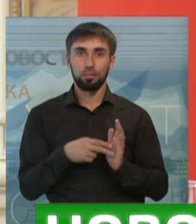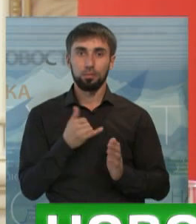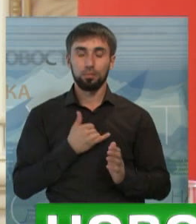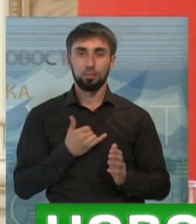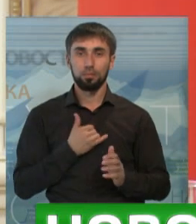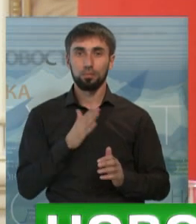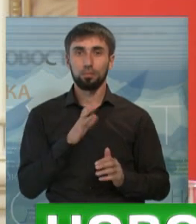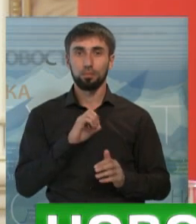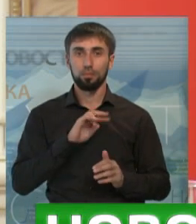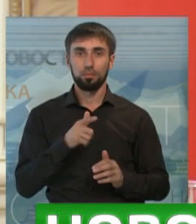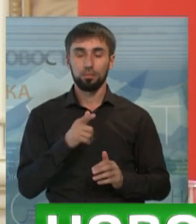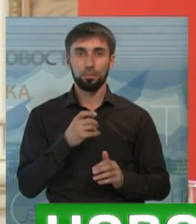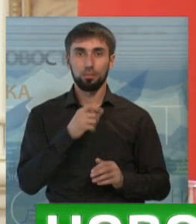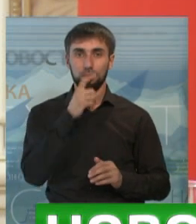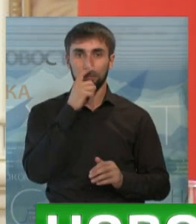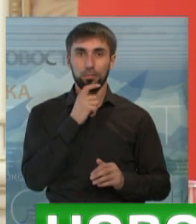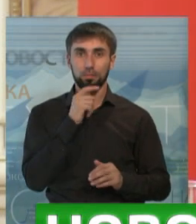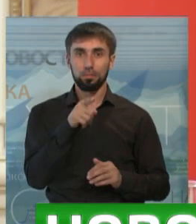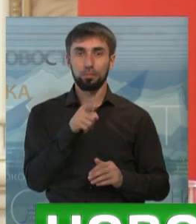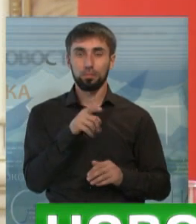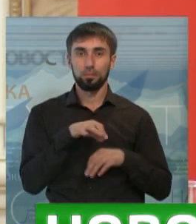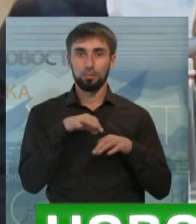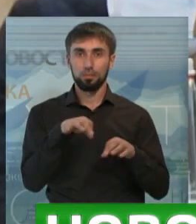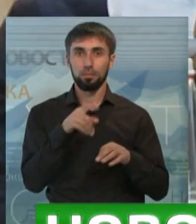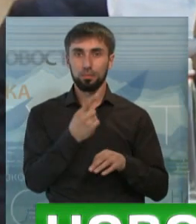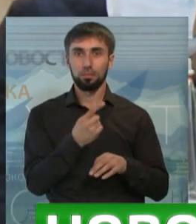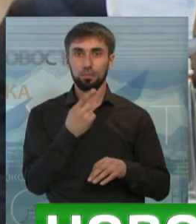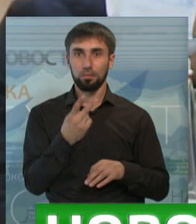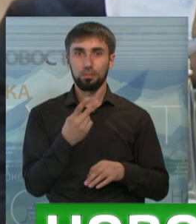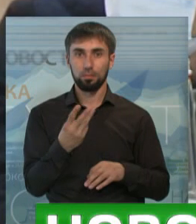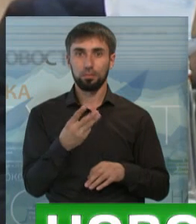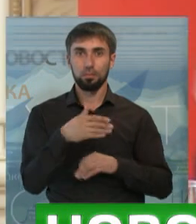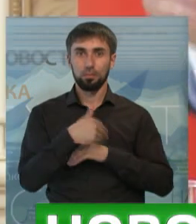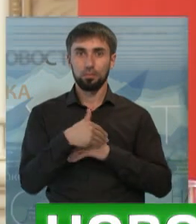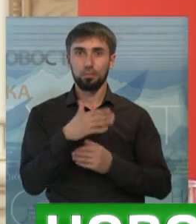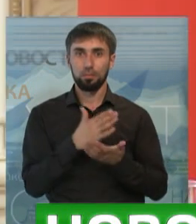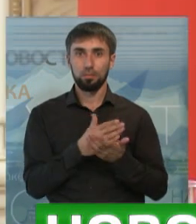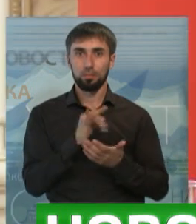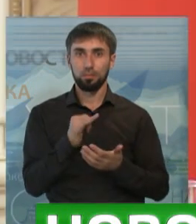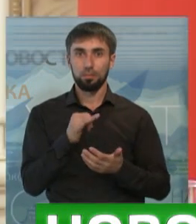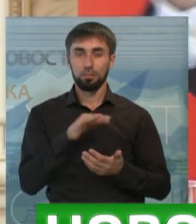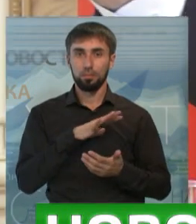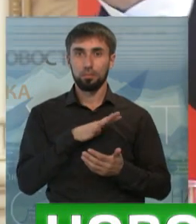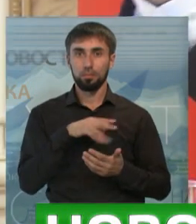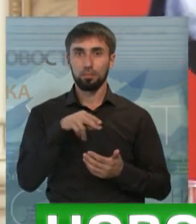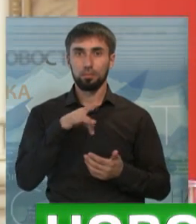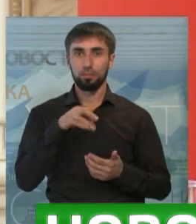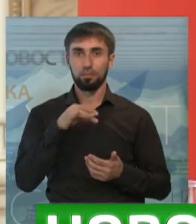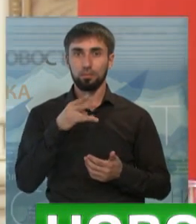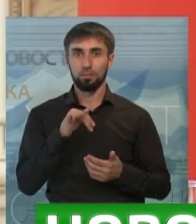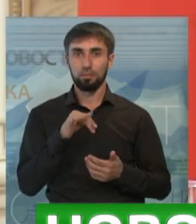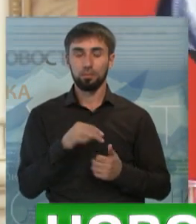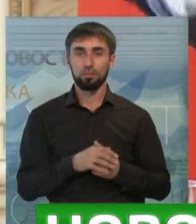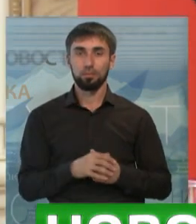не поймешь вот едешь вот одно второе третье улице идут и там прогулки были да там